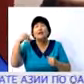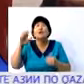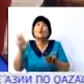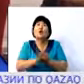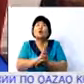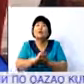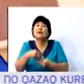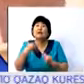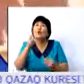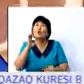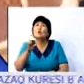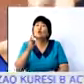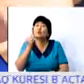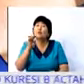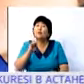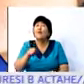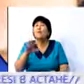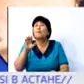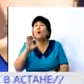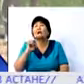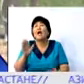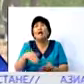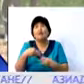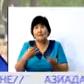бесплатно угостили кумысом, шубатом, баурсаками.